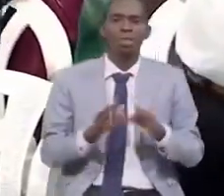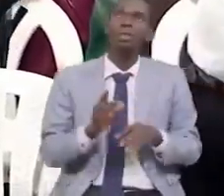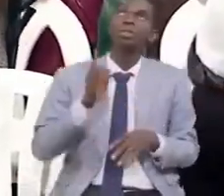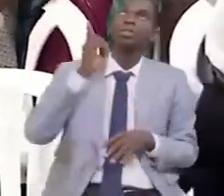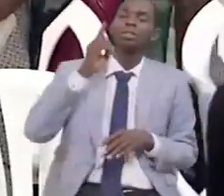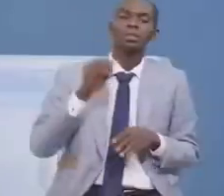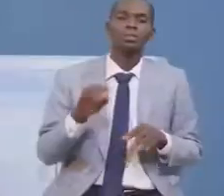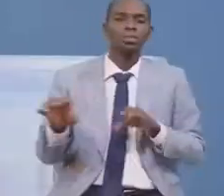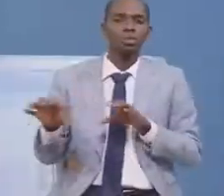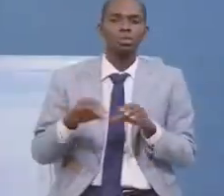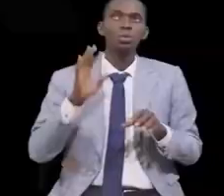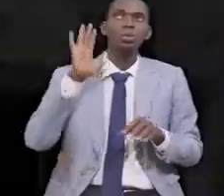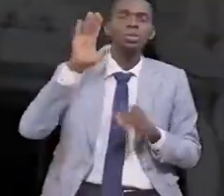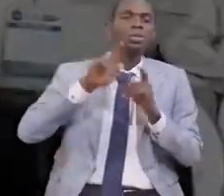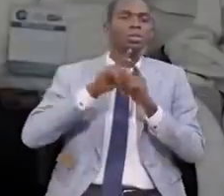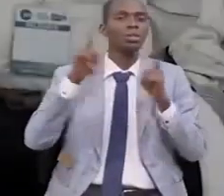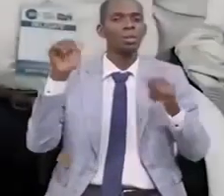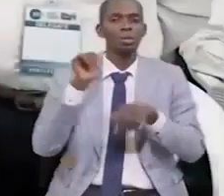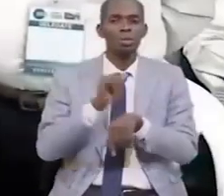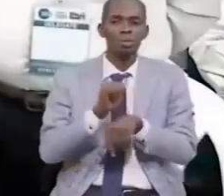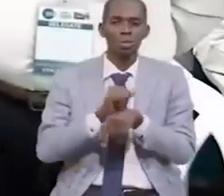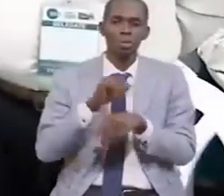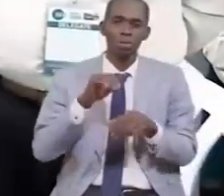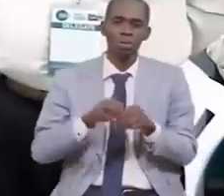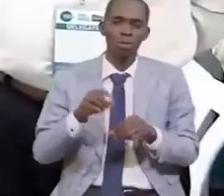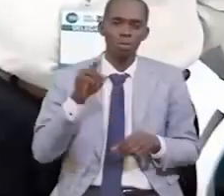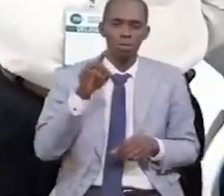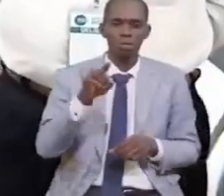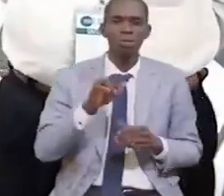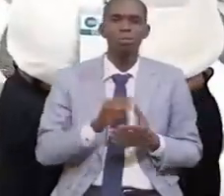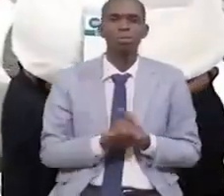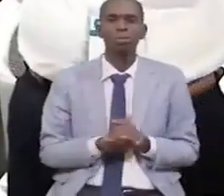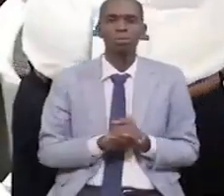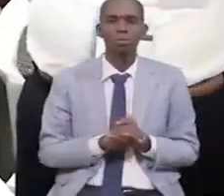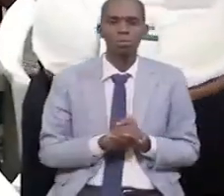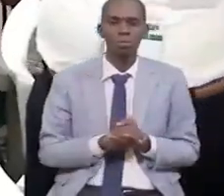great work in you. ఆయన తన గొప్ప కార్యం మీ జీవితంలో జరిగించులాగున చేయండి.